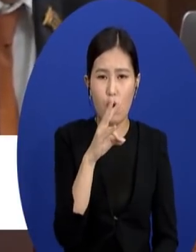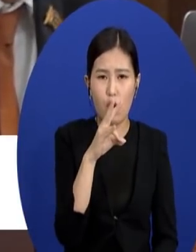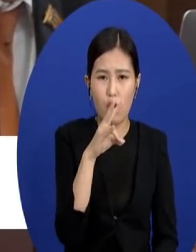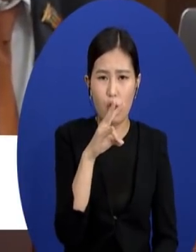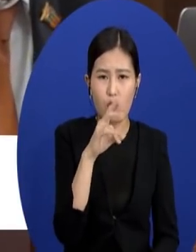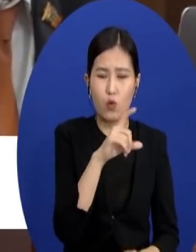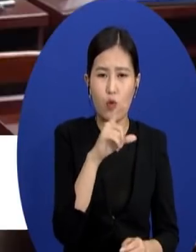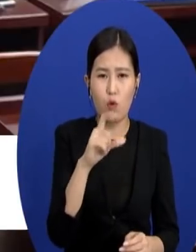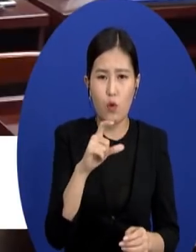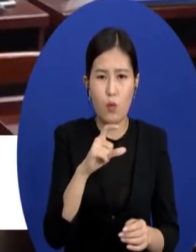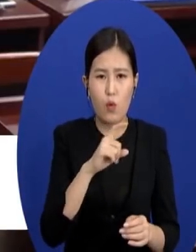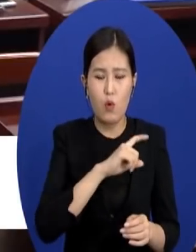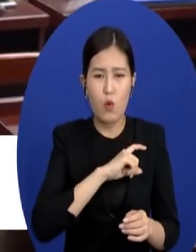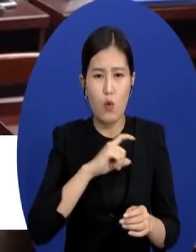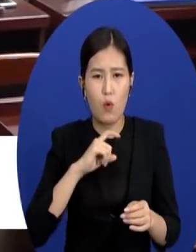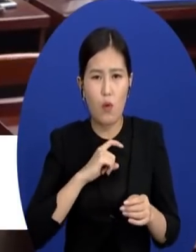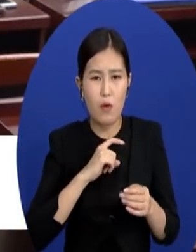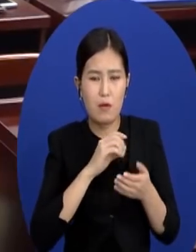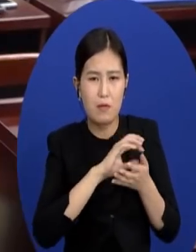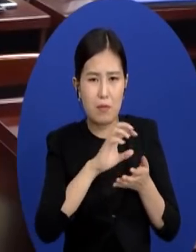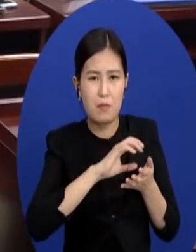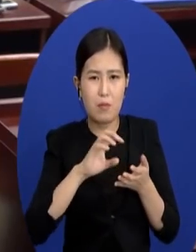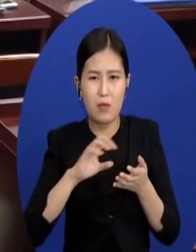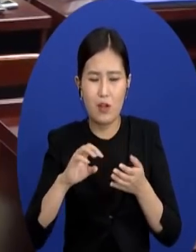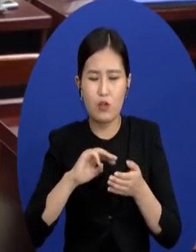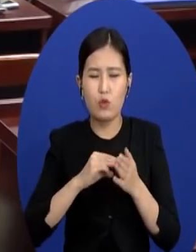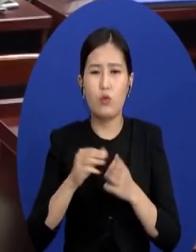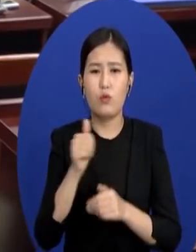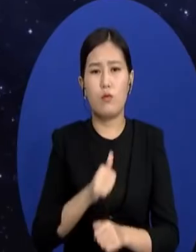хөрөнгөний жагсаалтыг мөн баталсан байна.